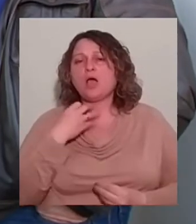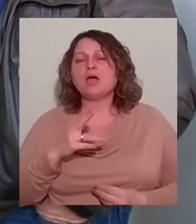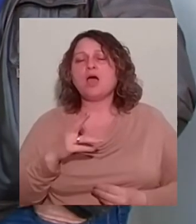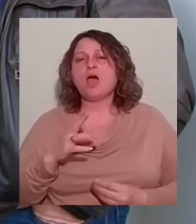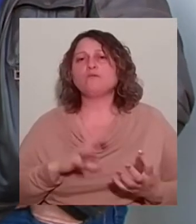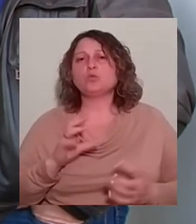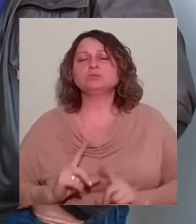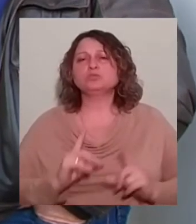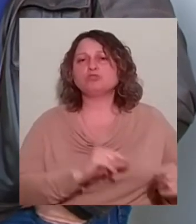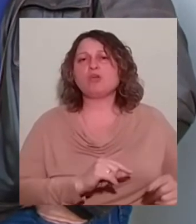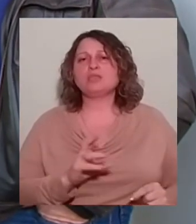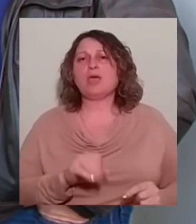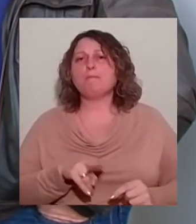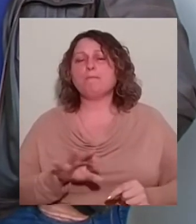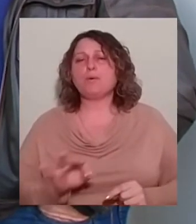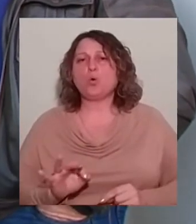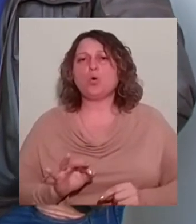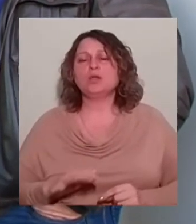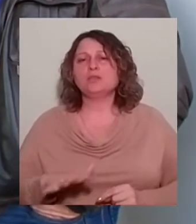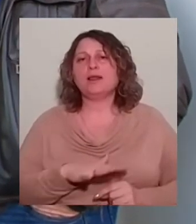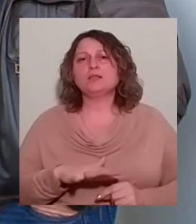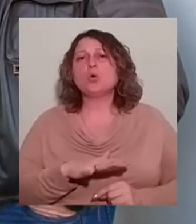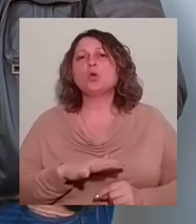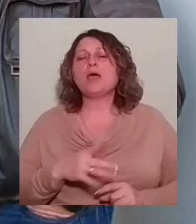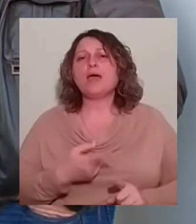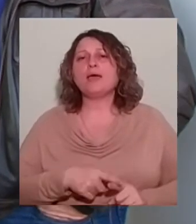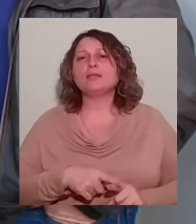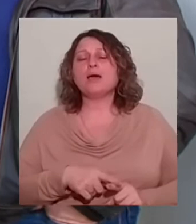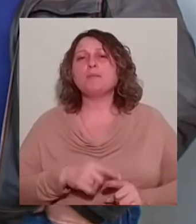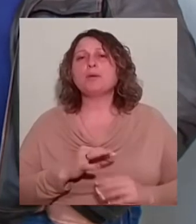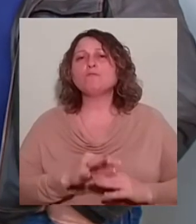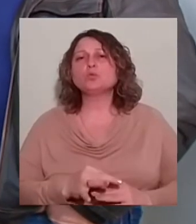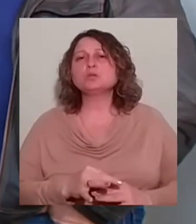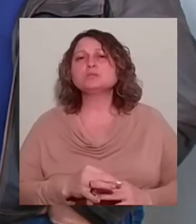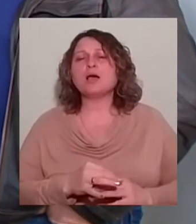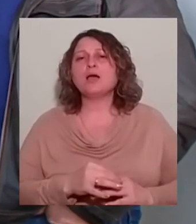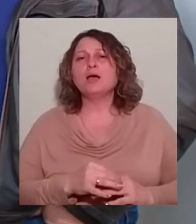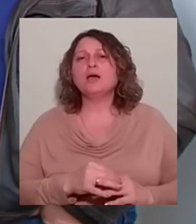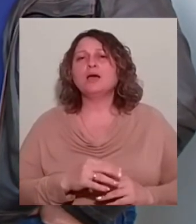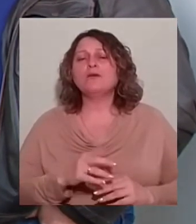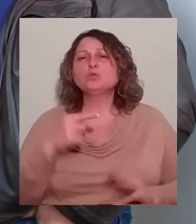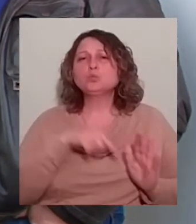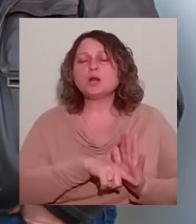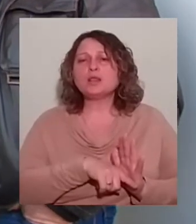депо, на территорию депо. То есть делается наружная мойка полностью,